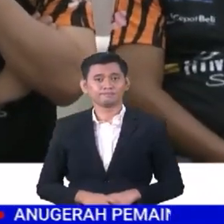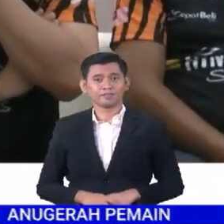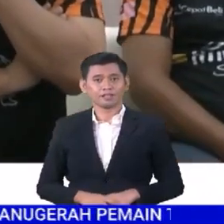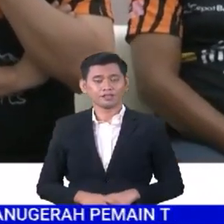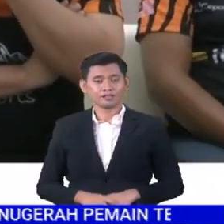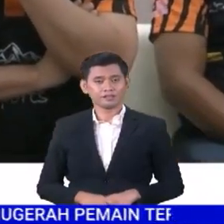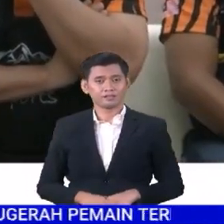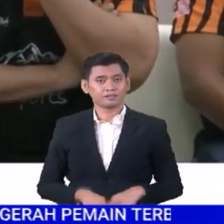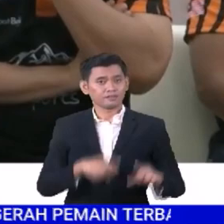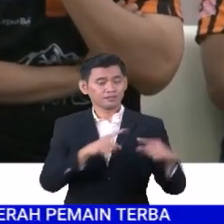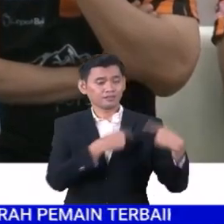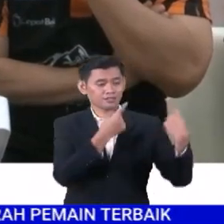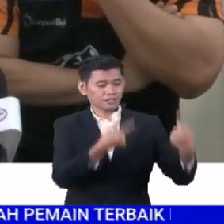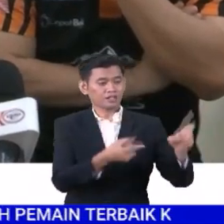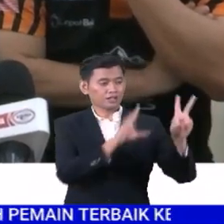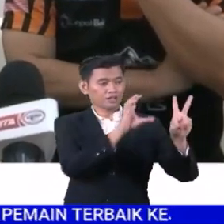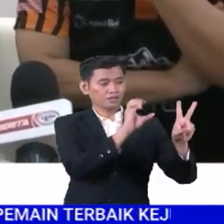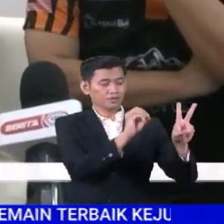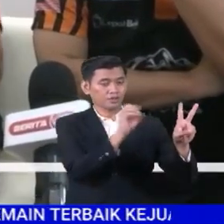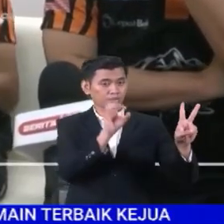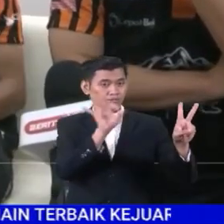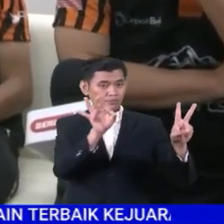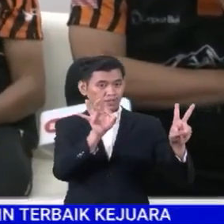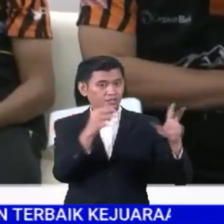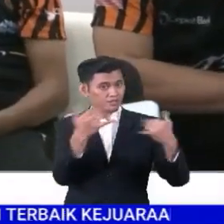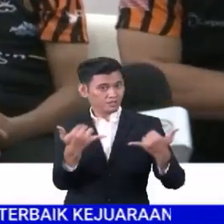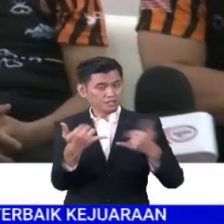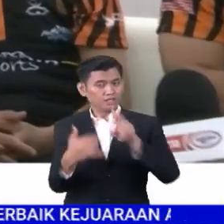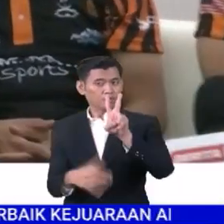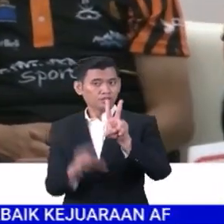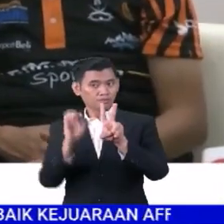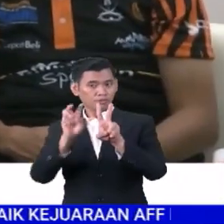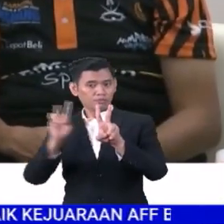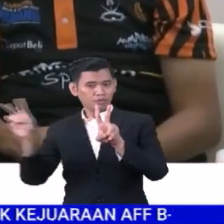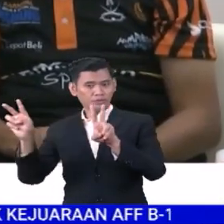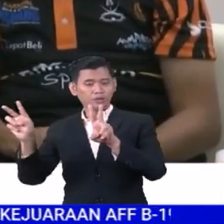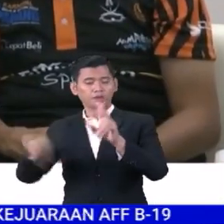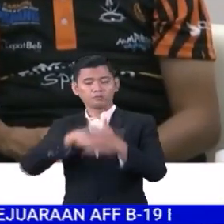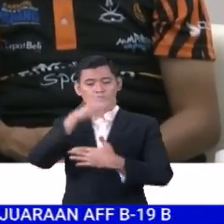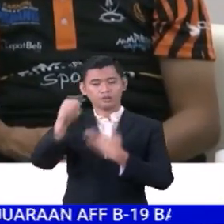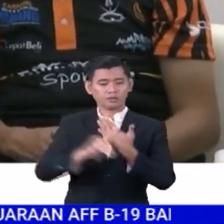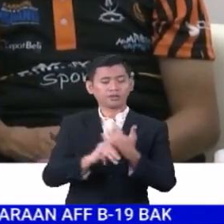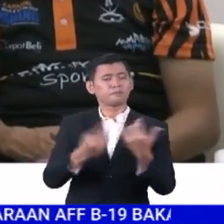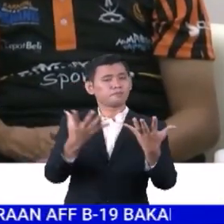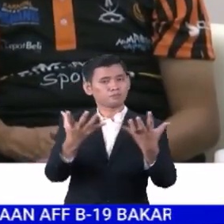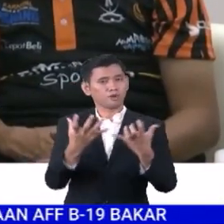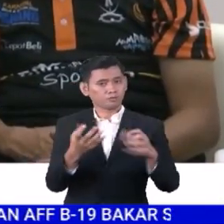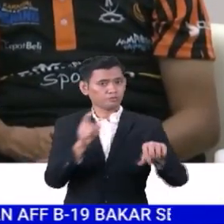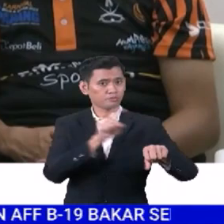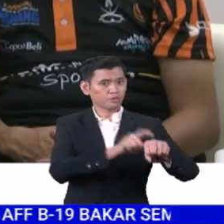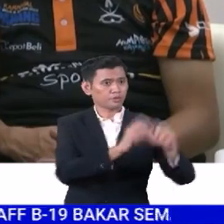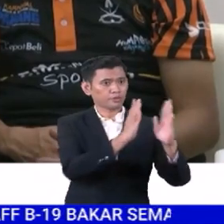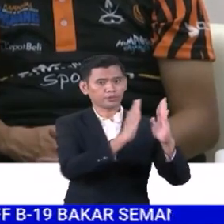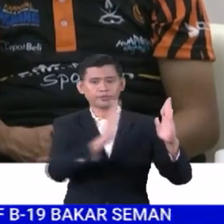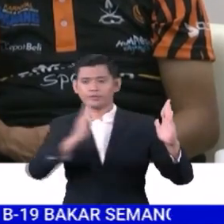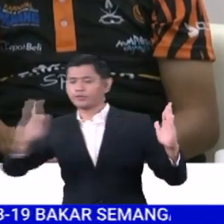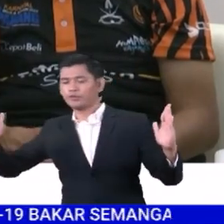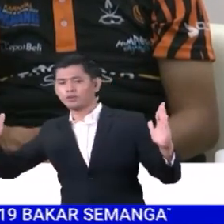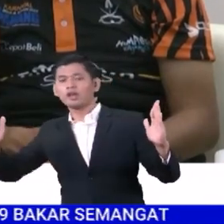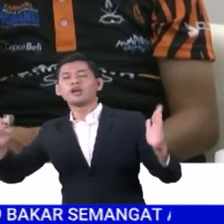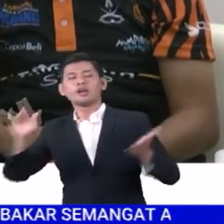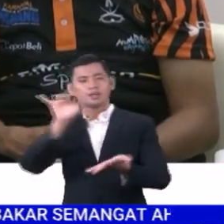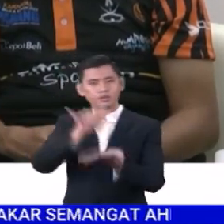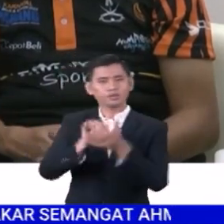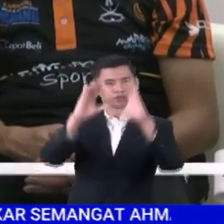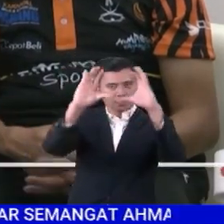Dari 2009 tau. So sekarang ni dah 2022. Maknanya program development memerlukan masa yang panjang. So mana this the right track lah.